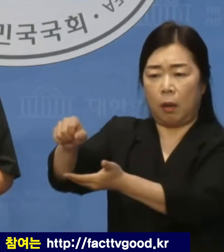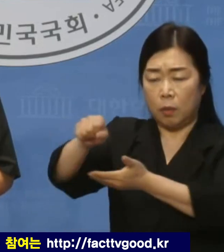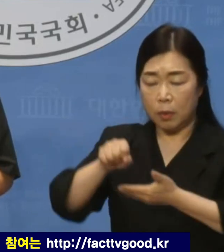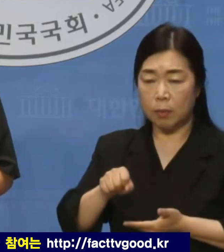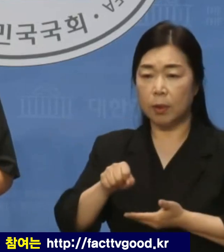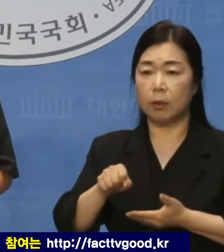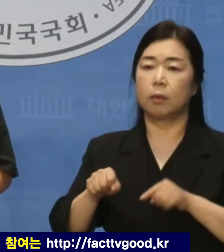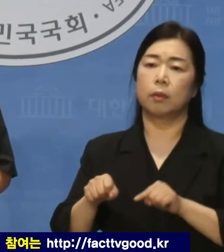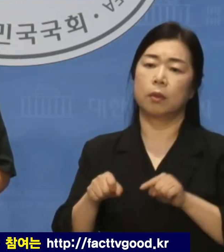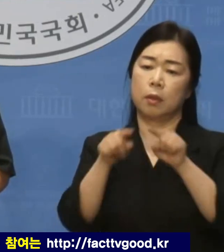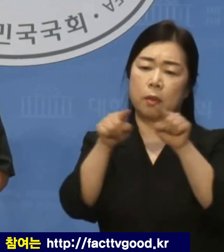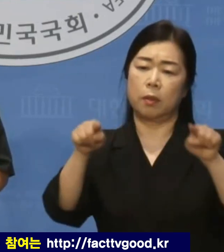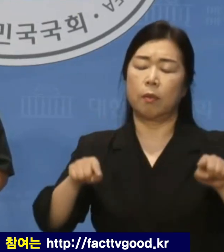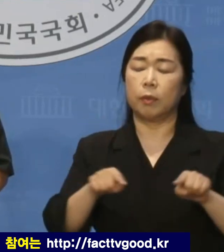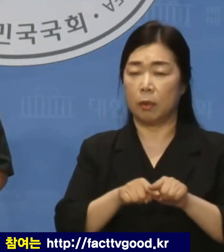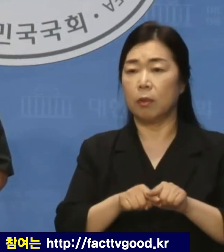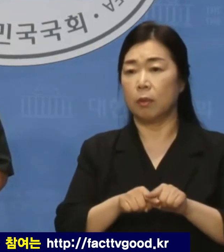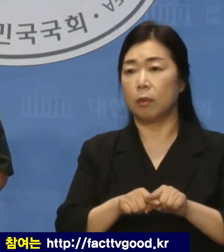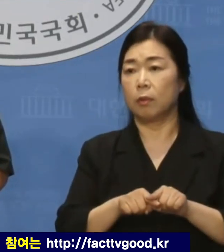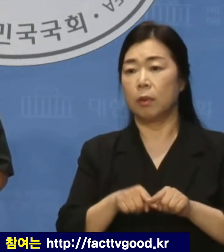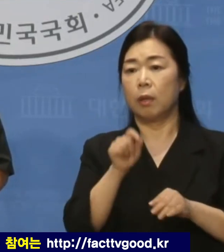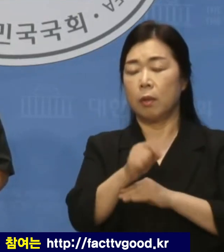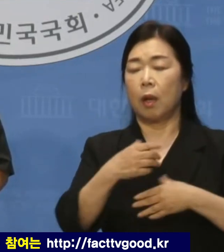왔는데요. 이 엽서를